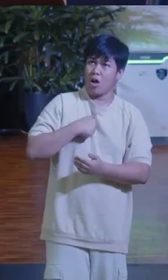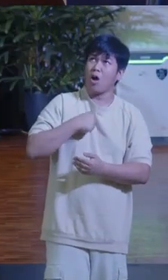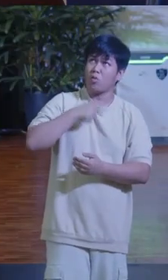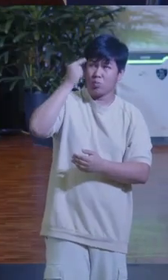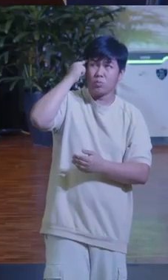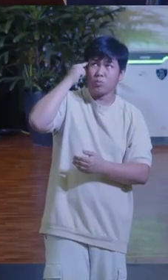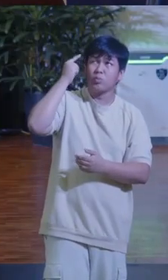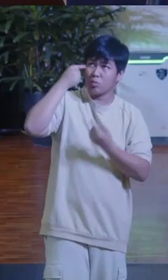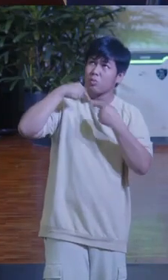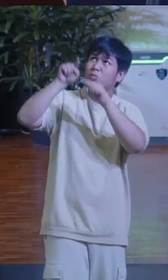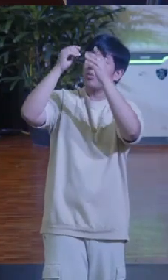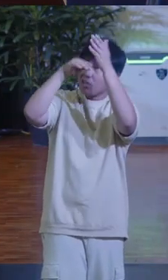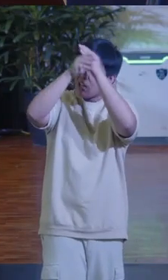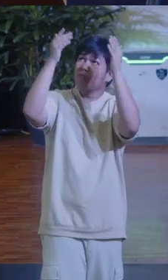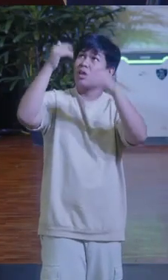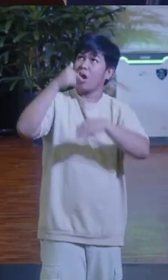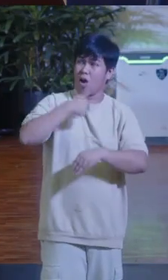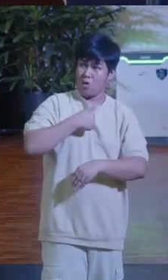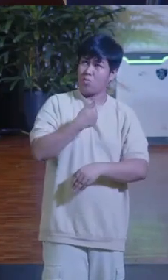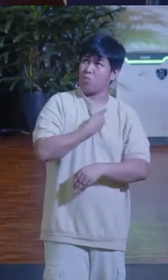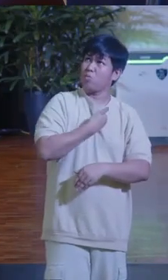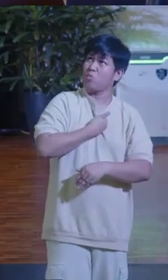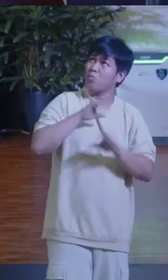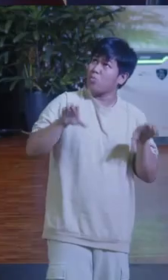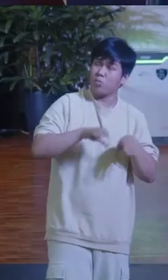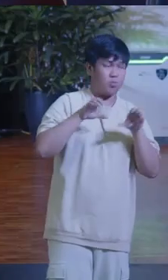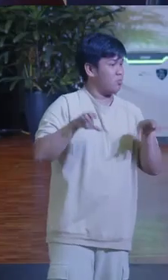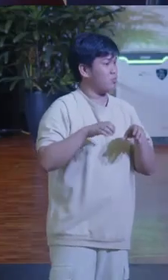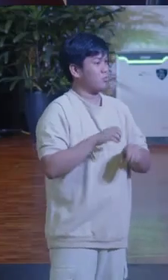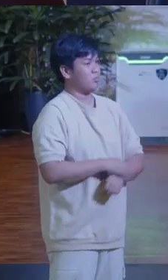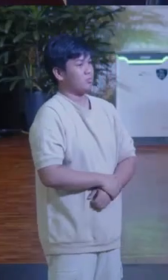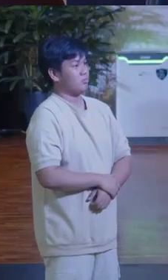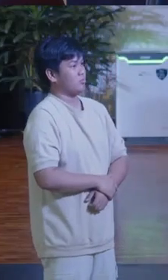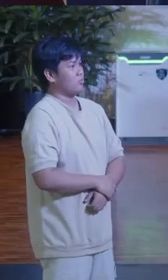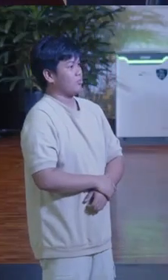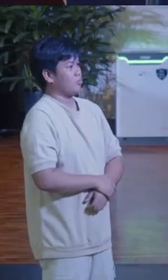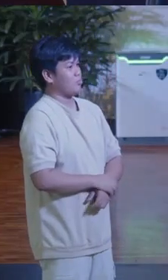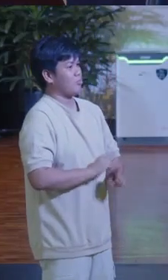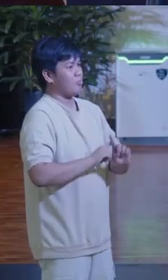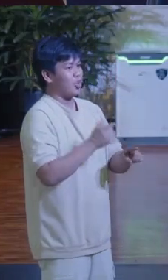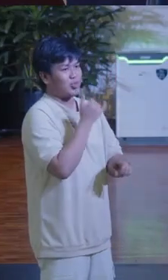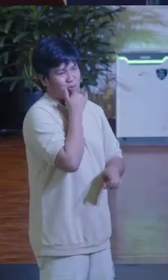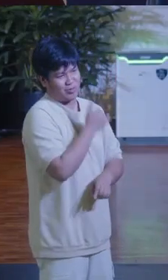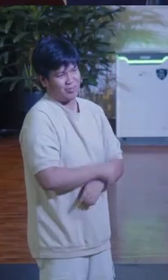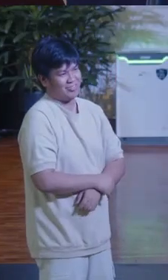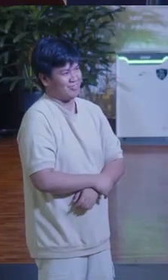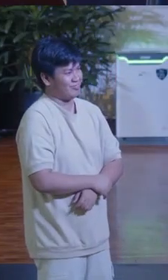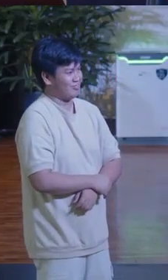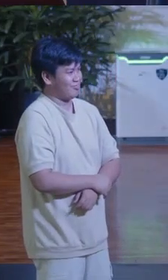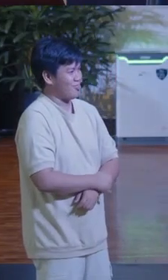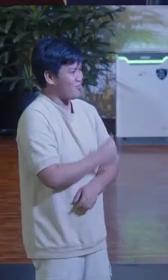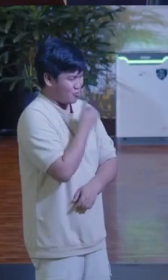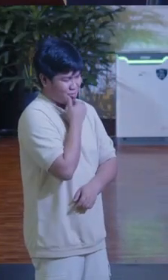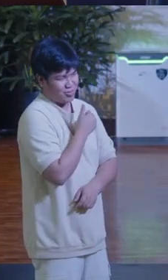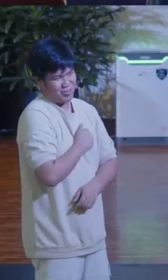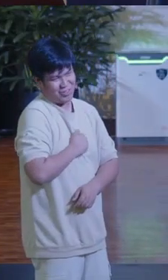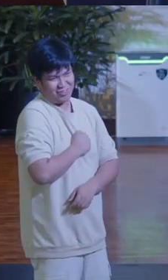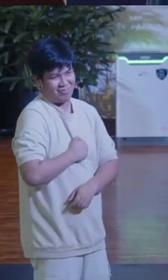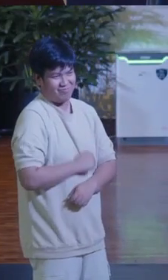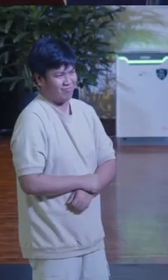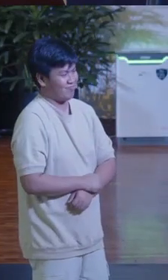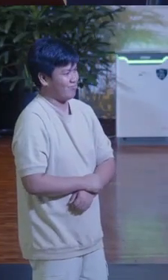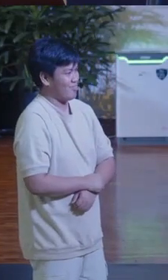mamatay. Kasi meron akong pwedeng gawin. So gagawin ko na lang yun para ako'y maligtas.